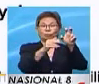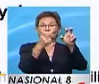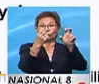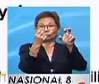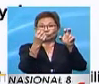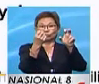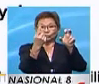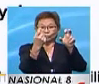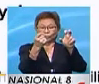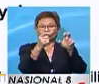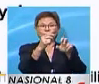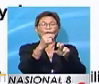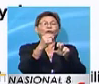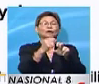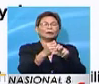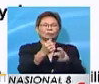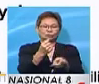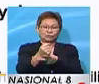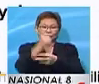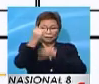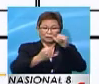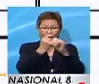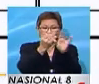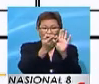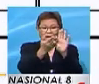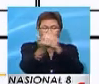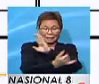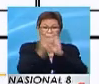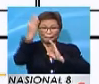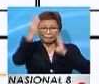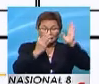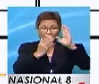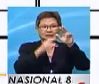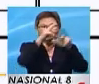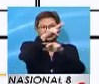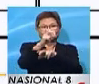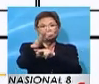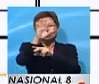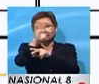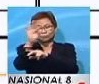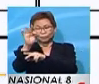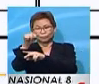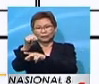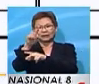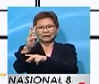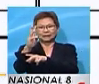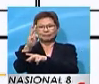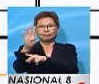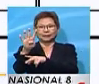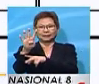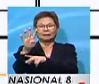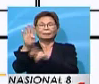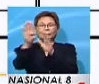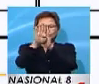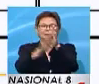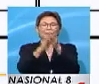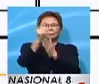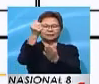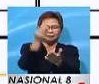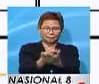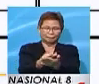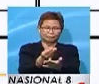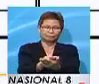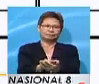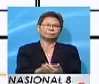2016 resab antarabangsa Bank Negara Malaysia berjumlah r99.64 bilion